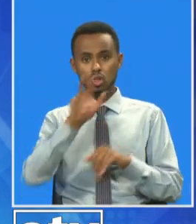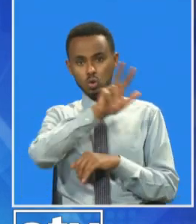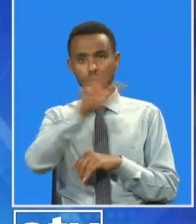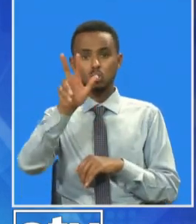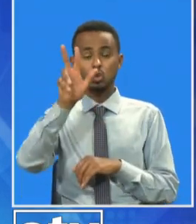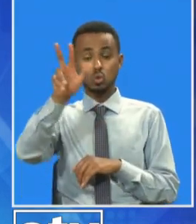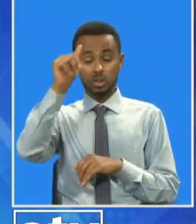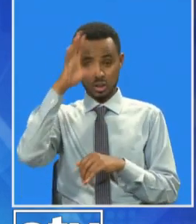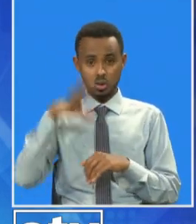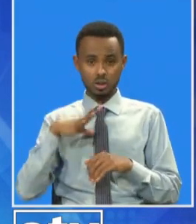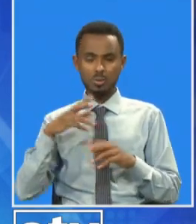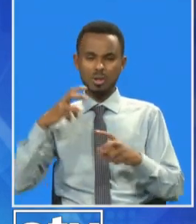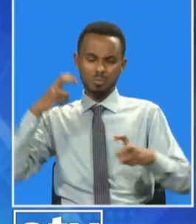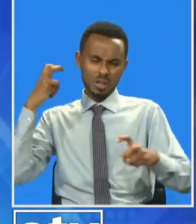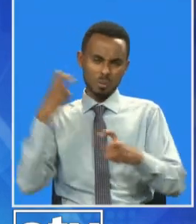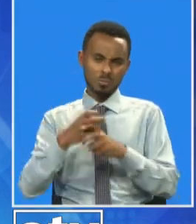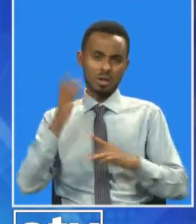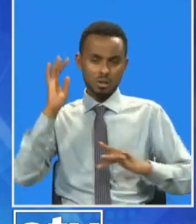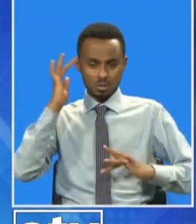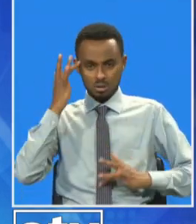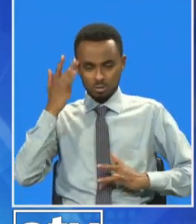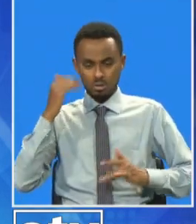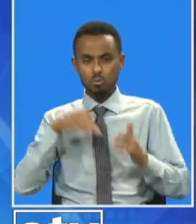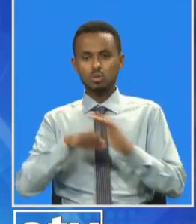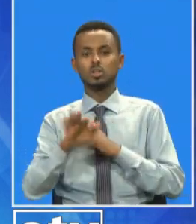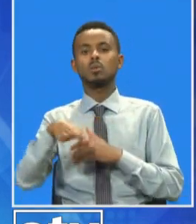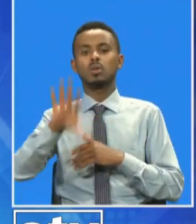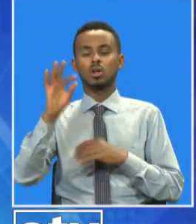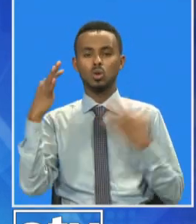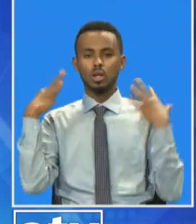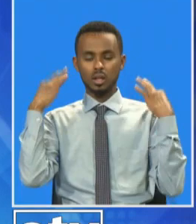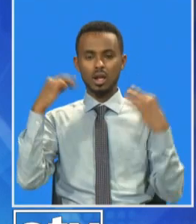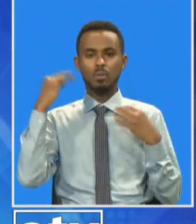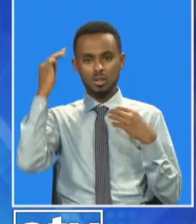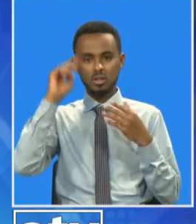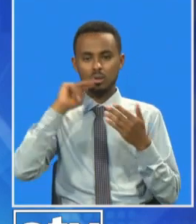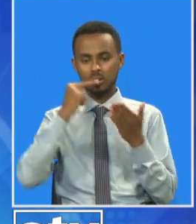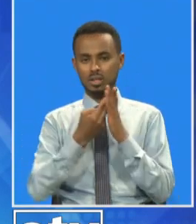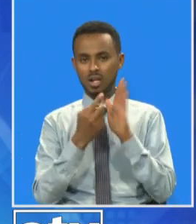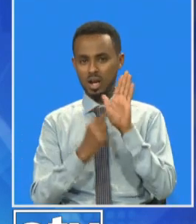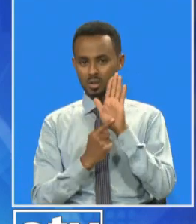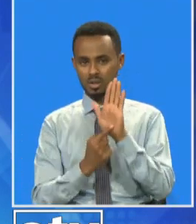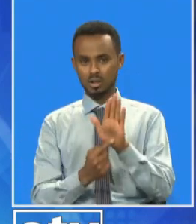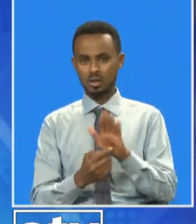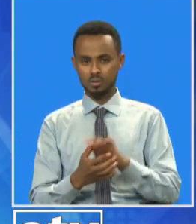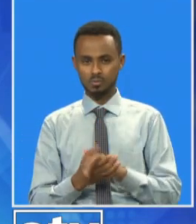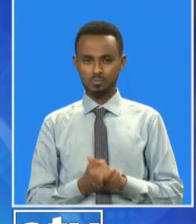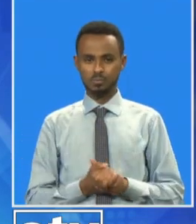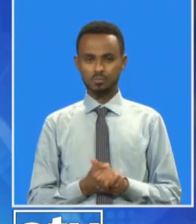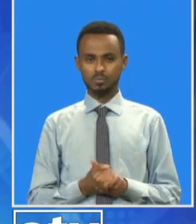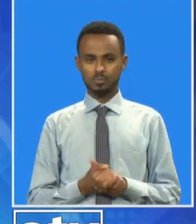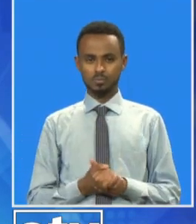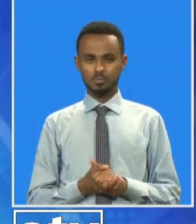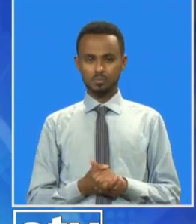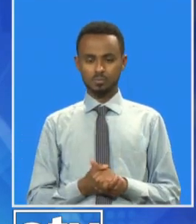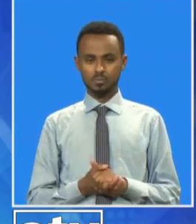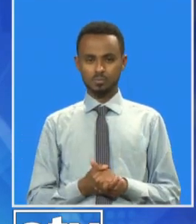303 ሰዎችም በጽኑ ህሙማን ህክምና ውስጥ እንደሚገኙ የጤና ሚኒስቴር መረጃ ያመለክታል